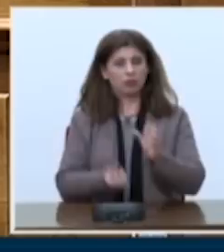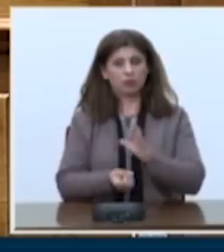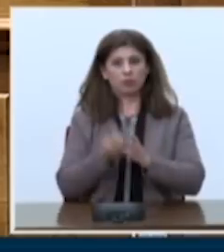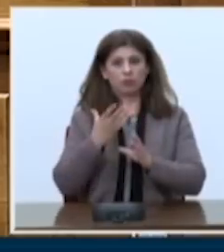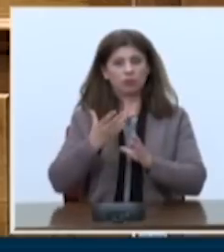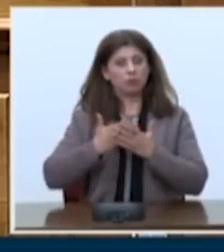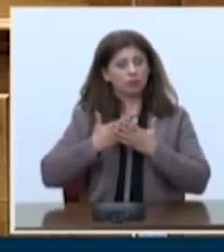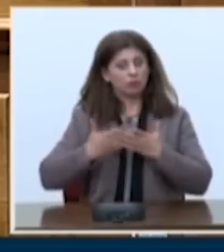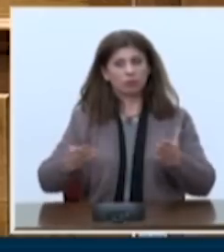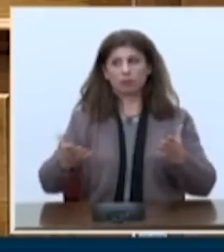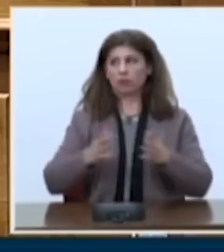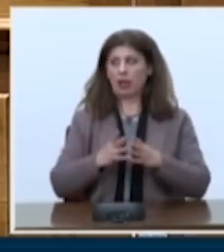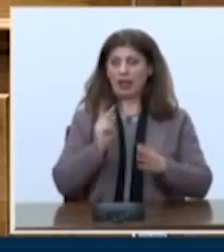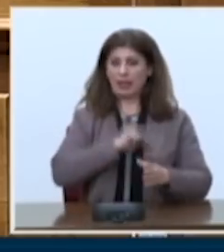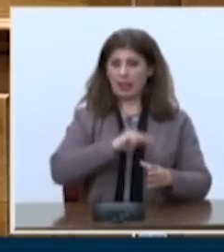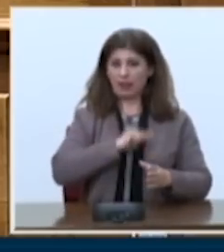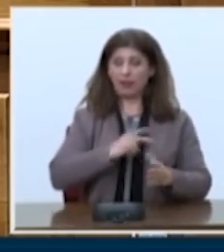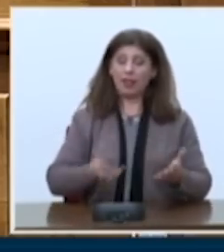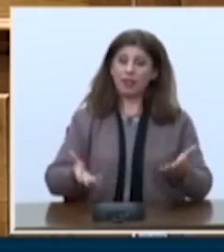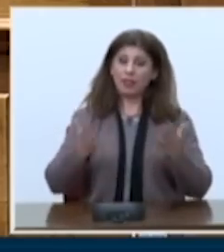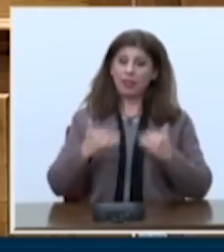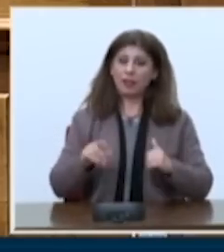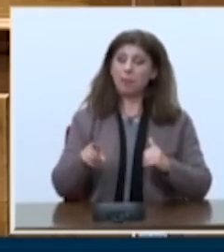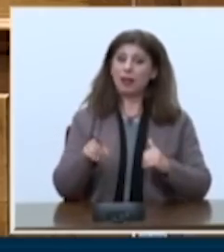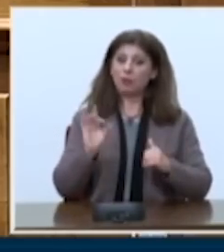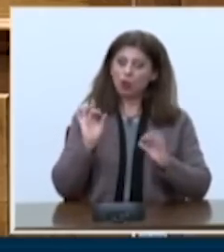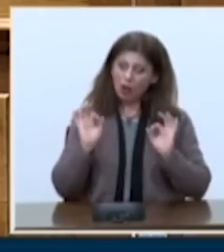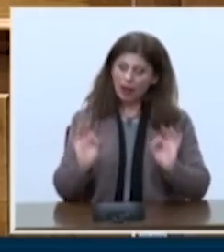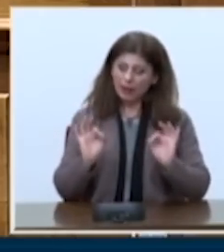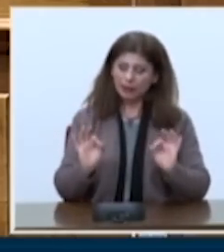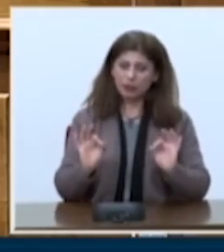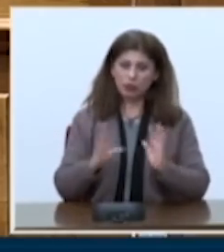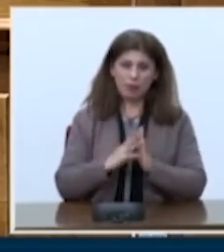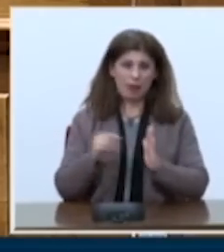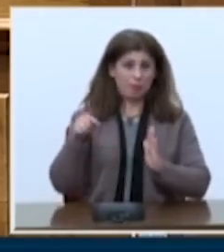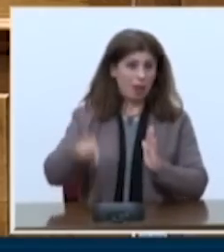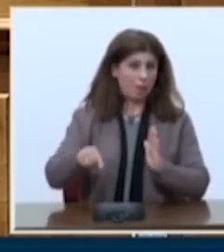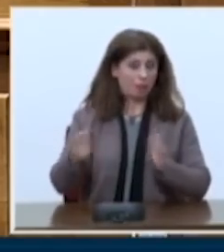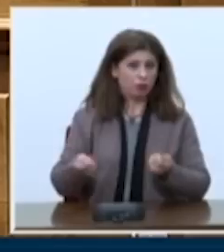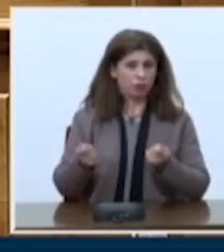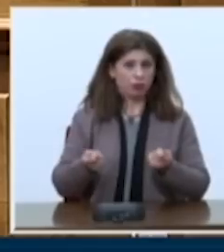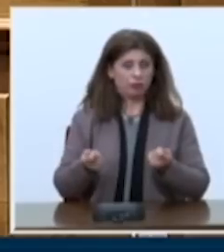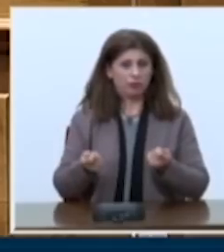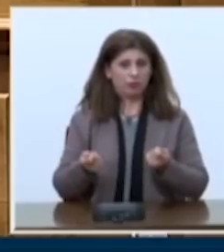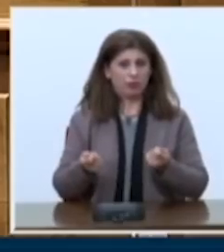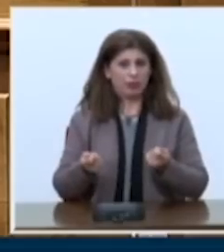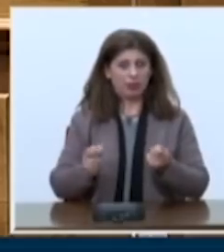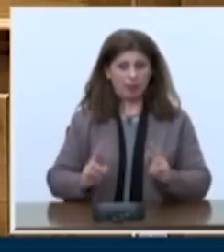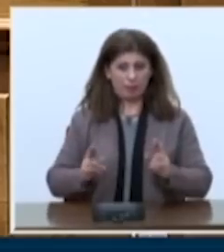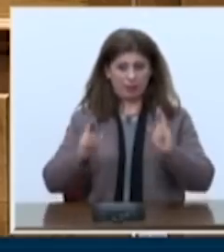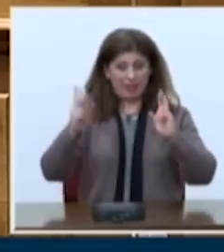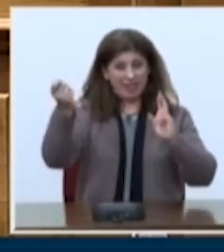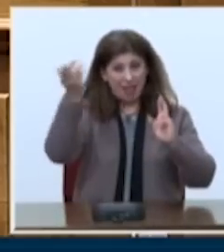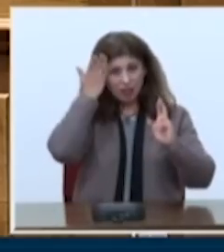κέρδη. Δεν υπάρχει πιο χαρακτηριστικό παράδειγμα από αυτό που συμβαίνει με την ενεργειακή ακρίβεια